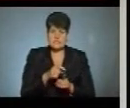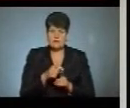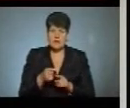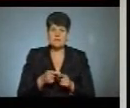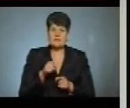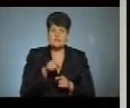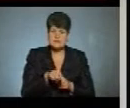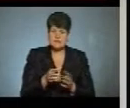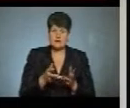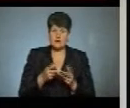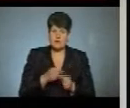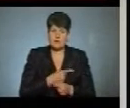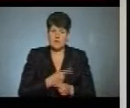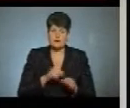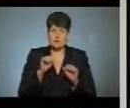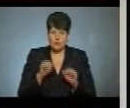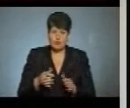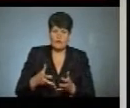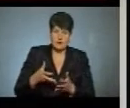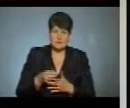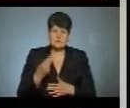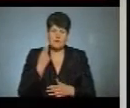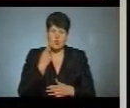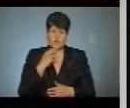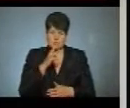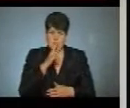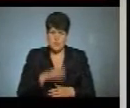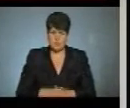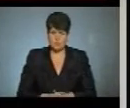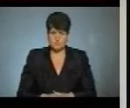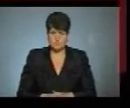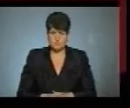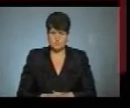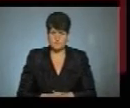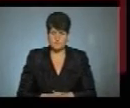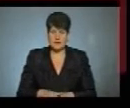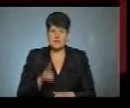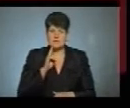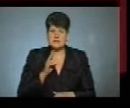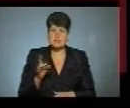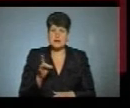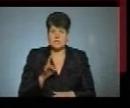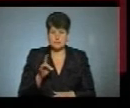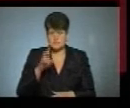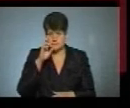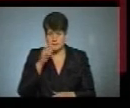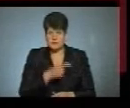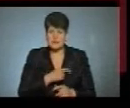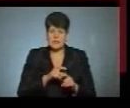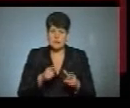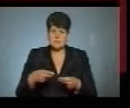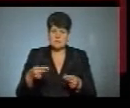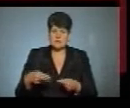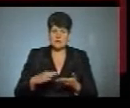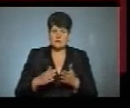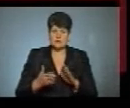цих нарахувань медикам зможуть виплатити заборговану зарплату. Кременецька районна комунальна лікарня підписала